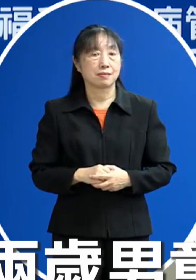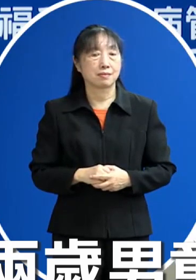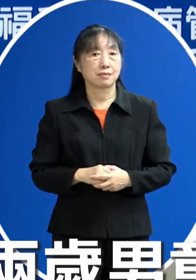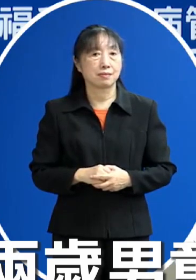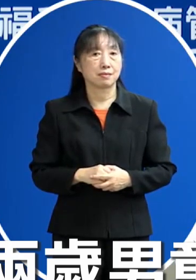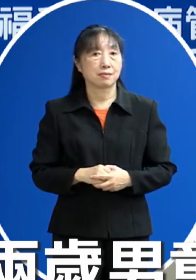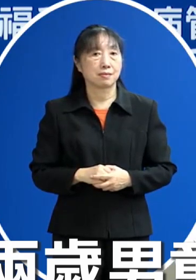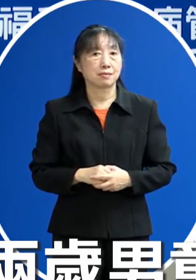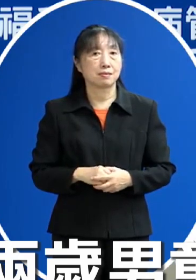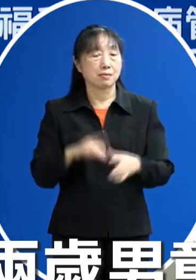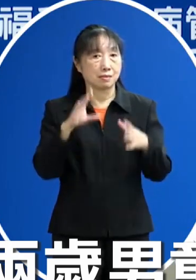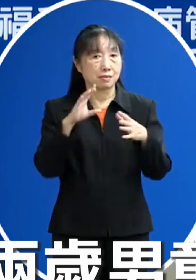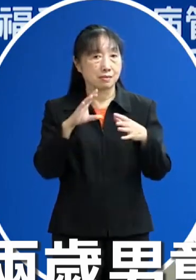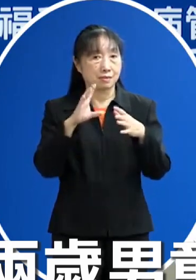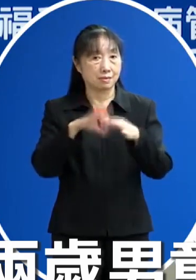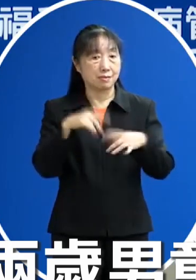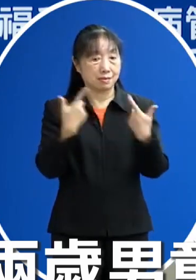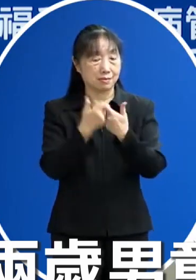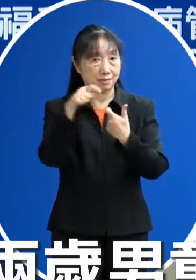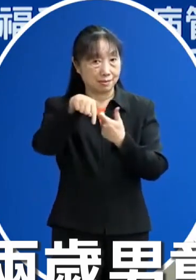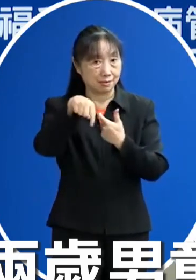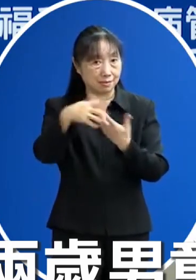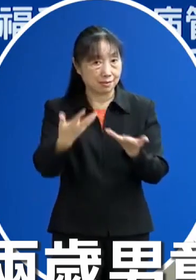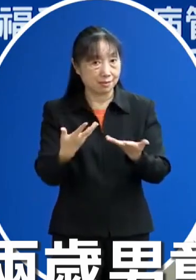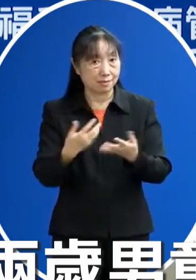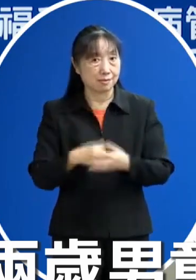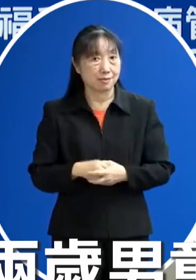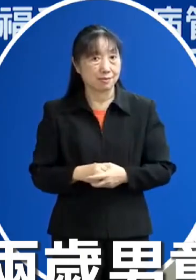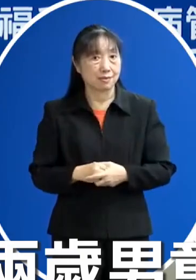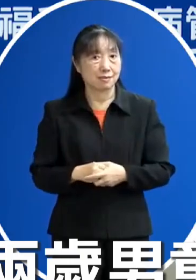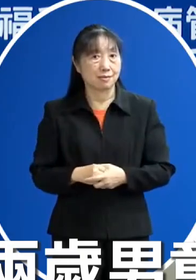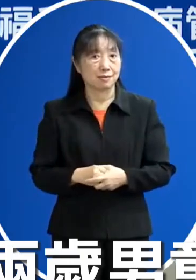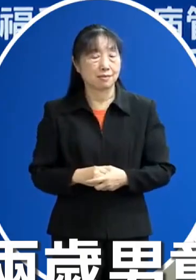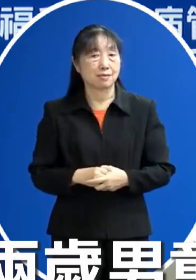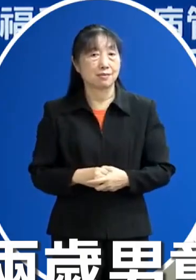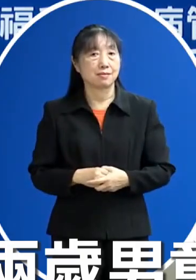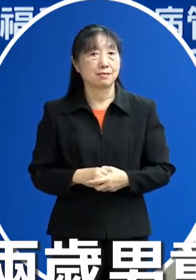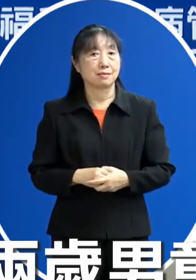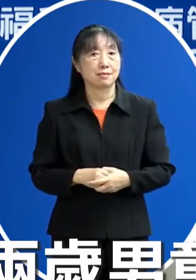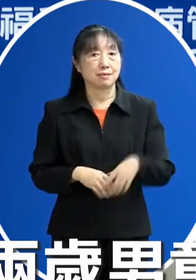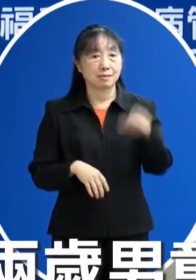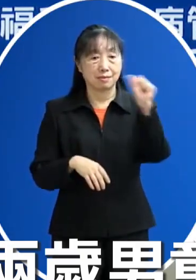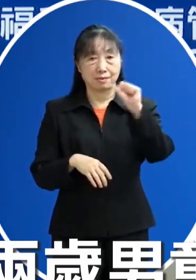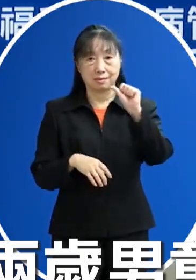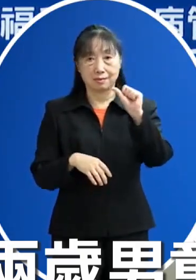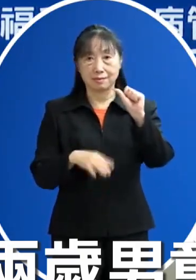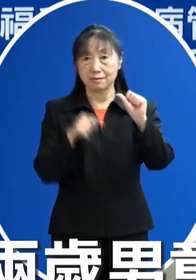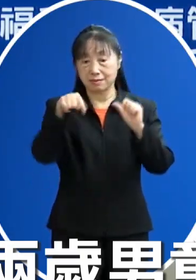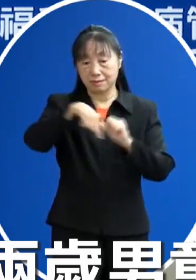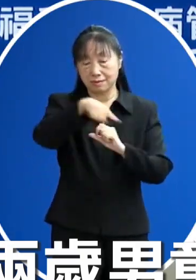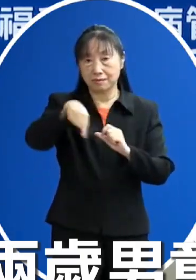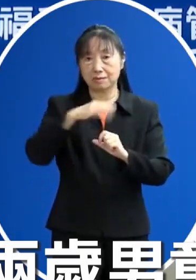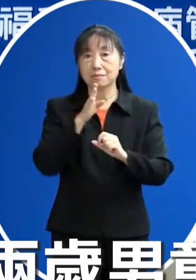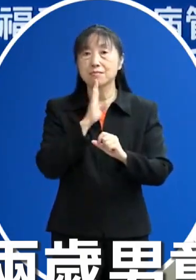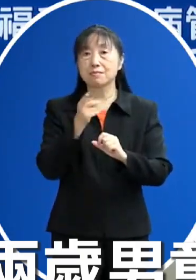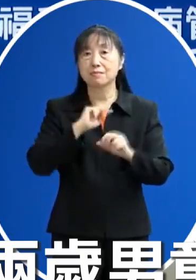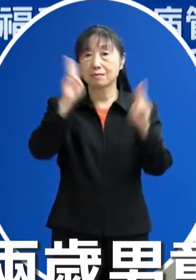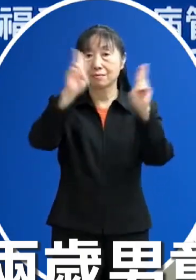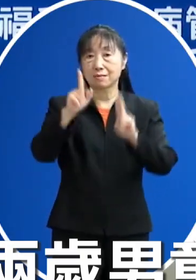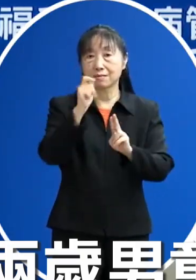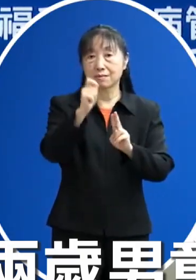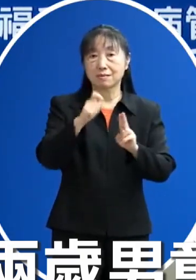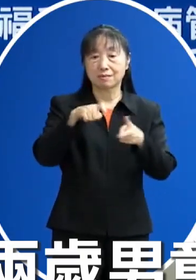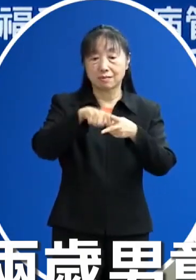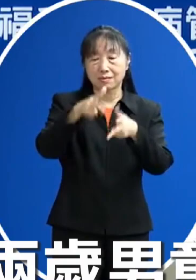所以因为因应这，好，5个哈，这是一个电子工厂了